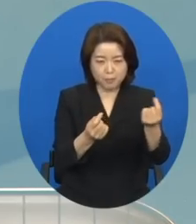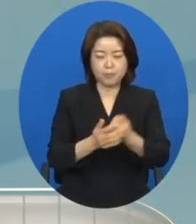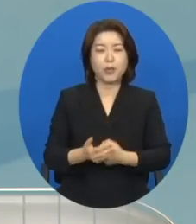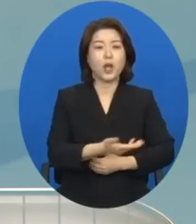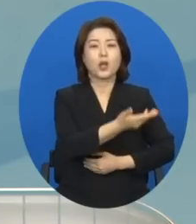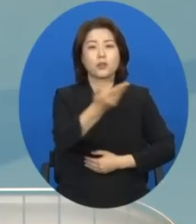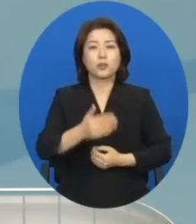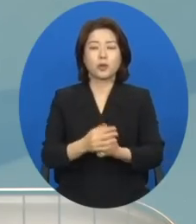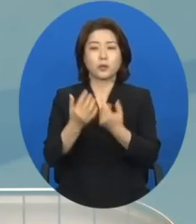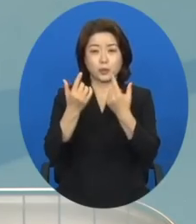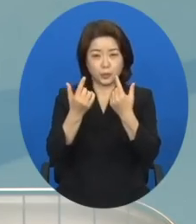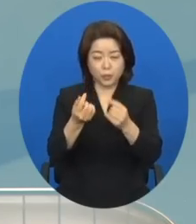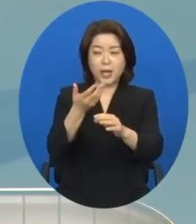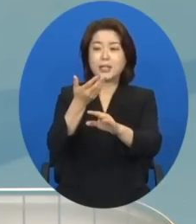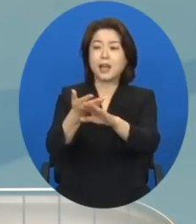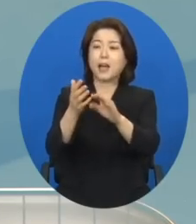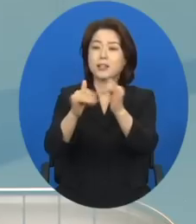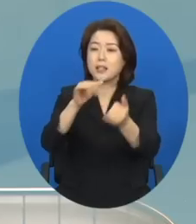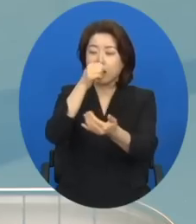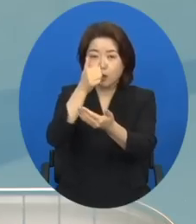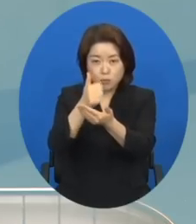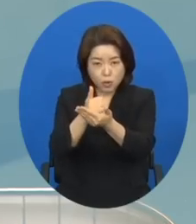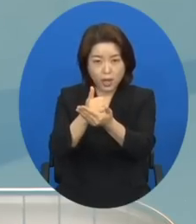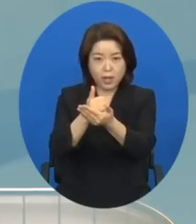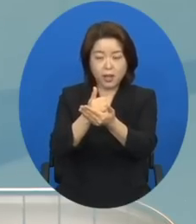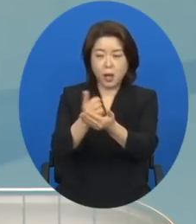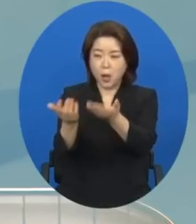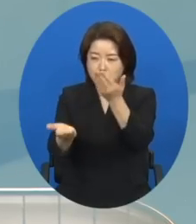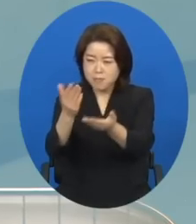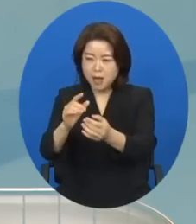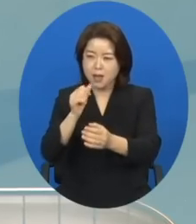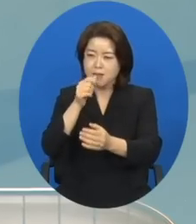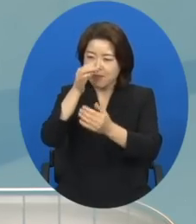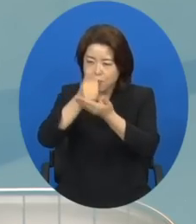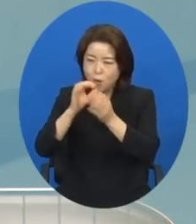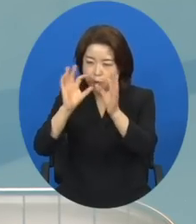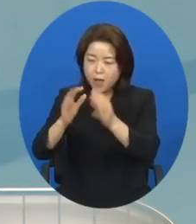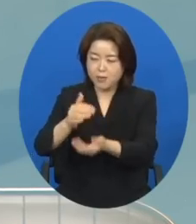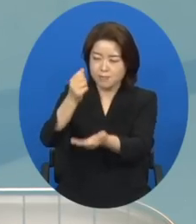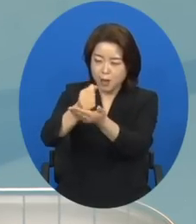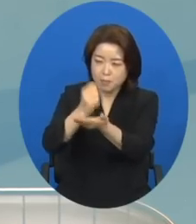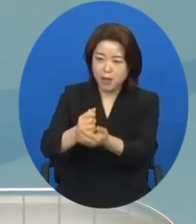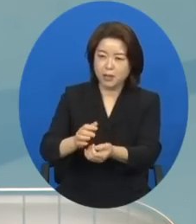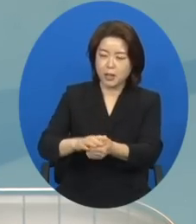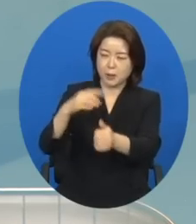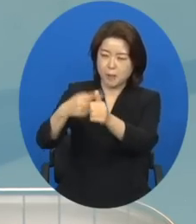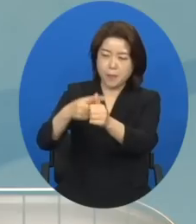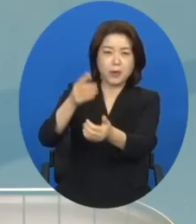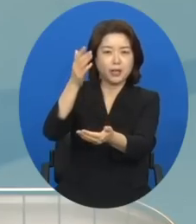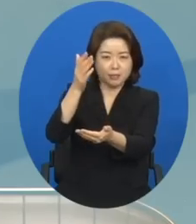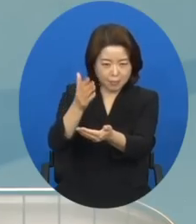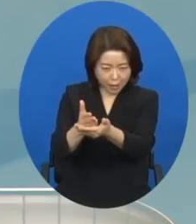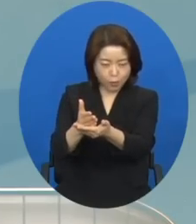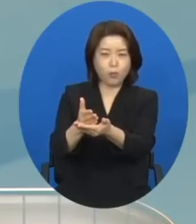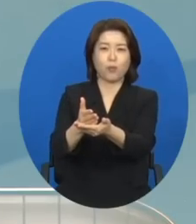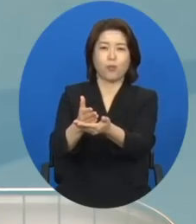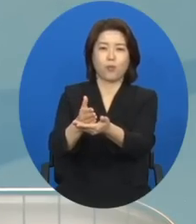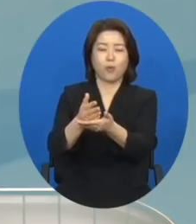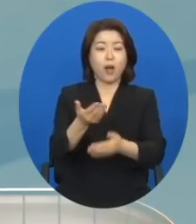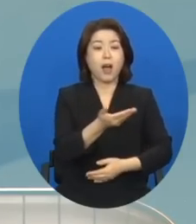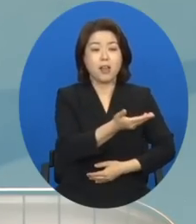역시 다른 사람의 죄를 판단하거나 흉보거나 욕할 것이 아니라